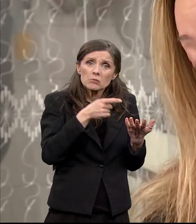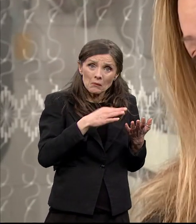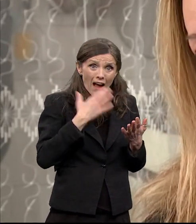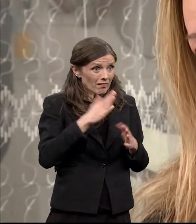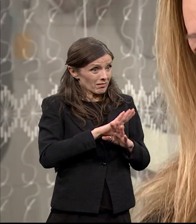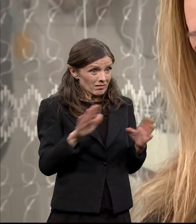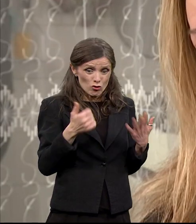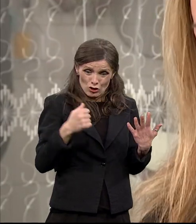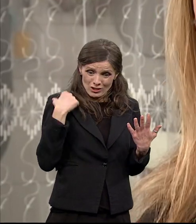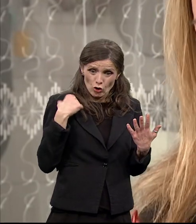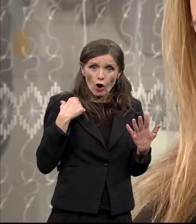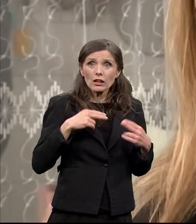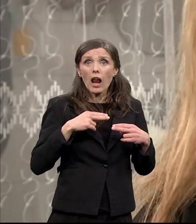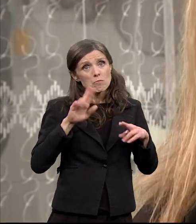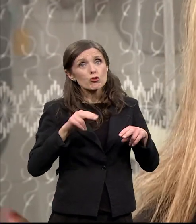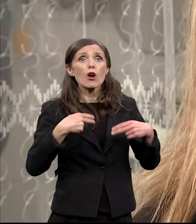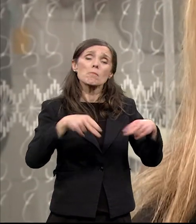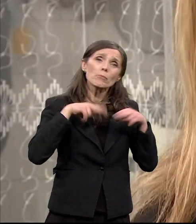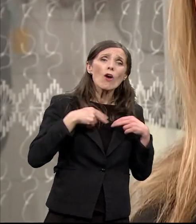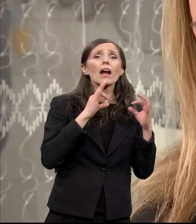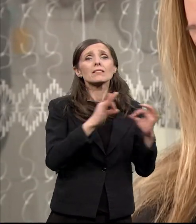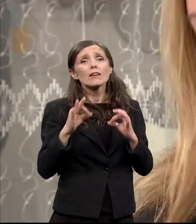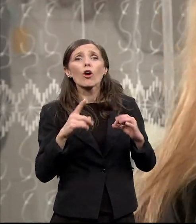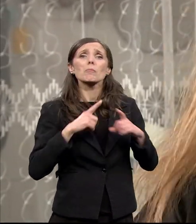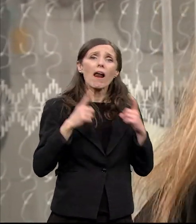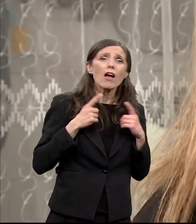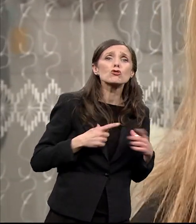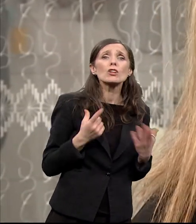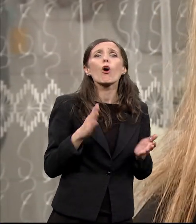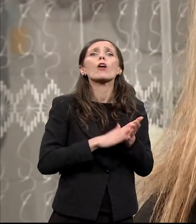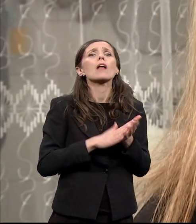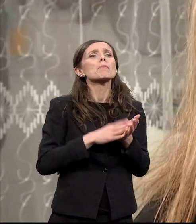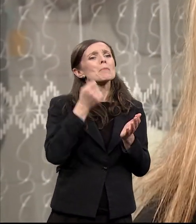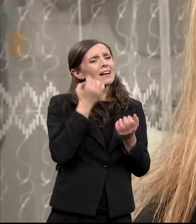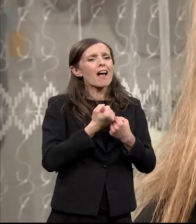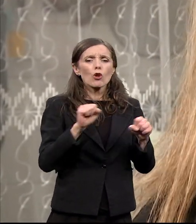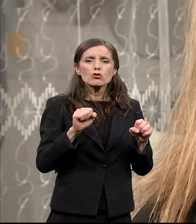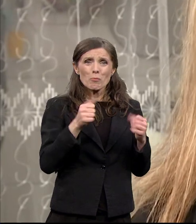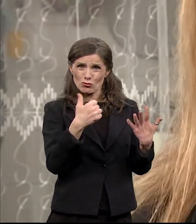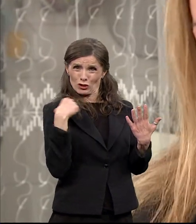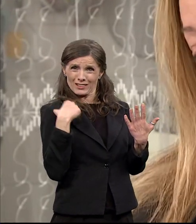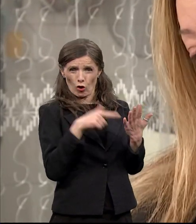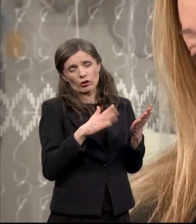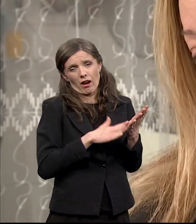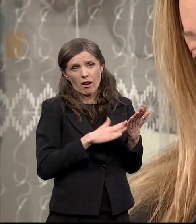se vrati normalnom životu, socijalnom, društvenom, ko će njega da zaposli sa 60 godina.